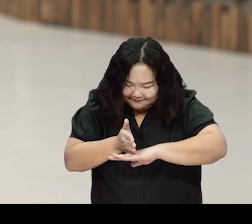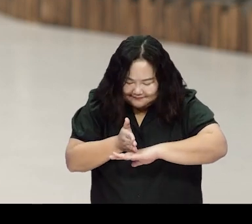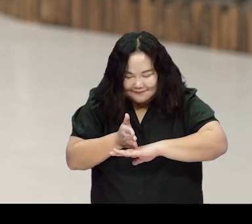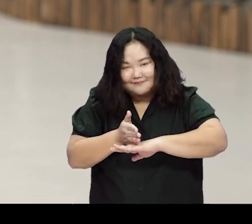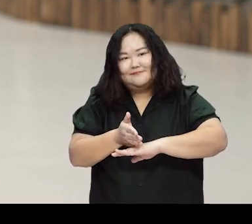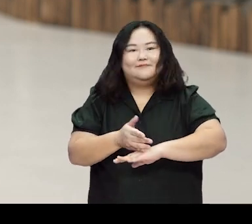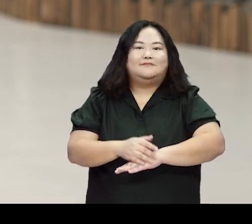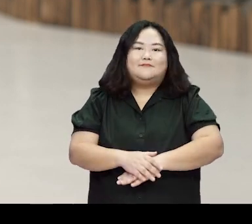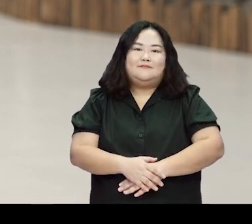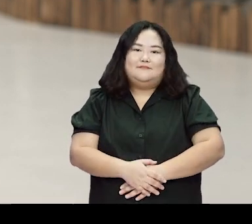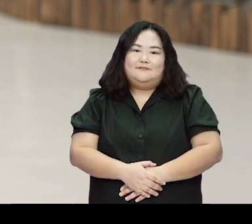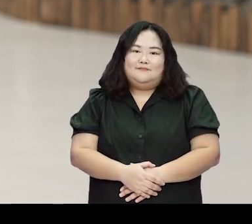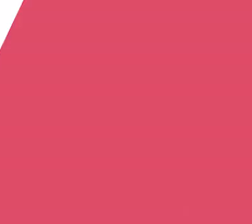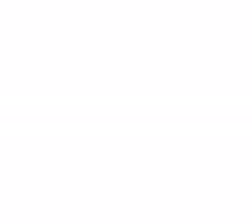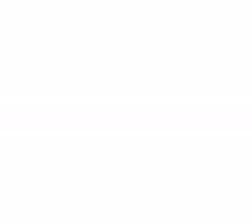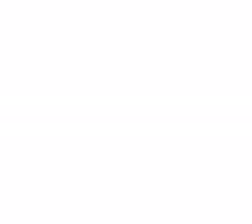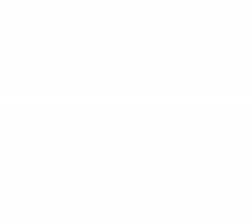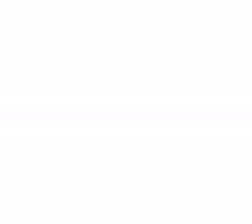맞습니다